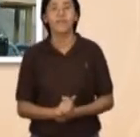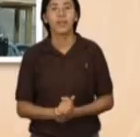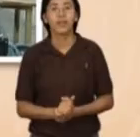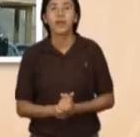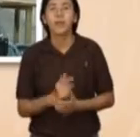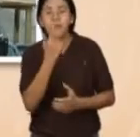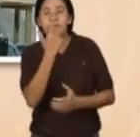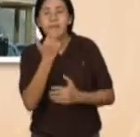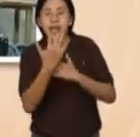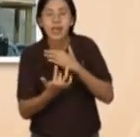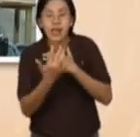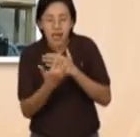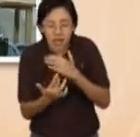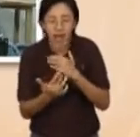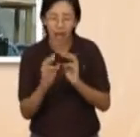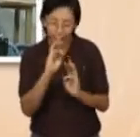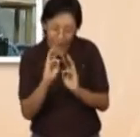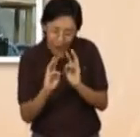ไรต่างๆพวกนี้ยังไม ่ไขกระดูกป่ะคะ ครับผม